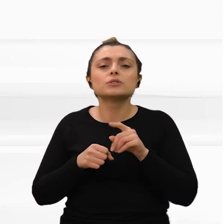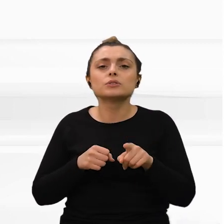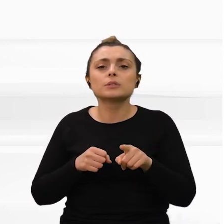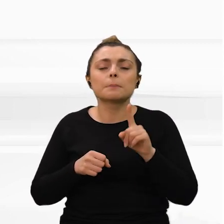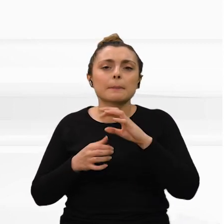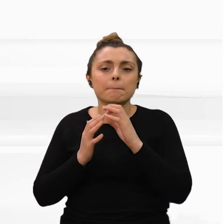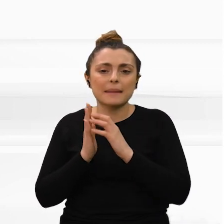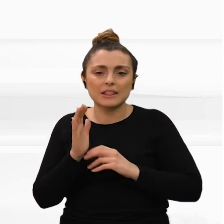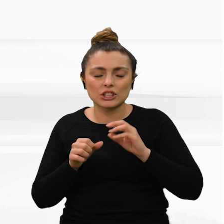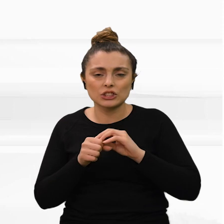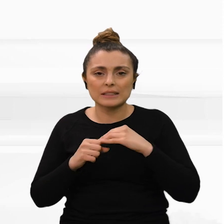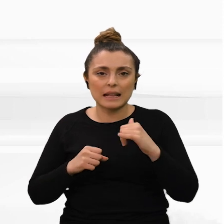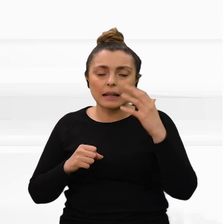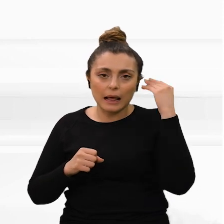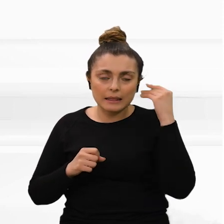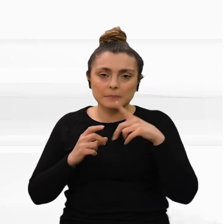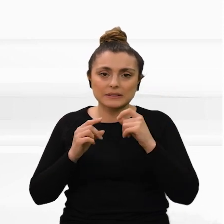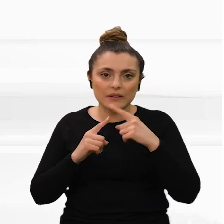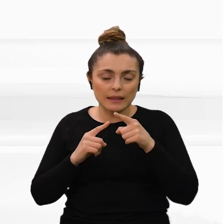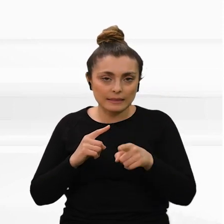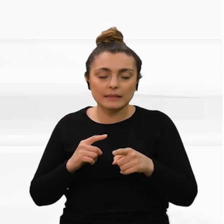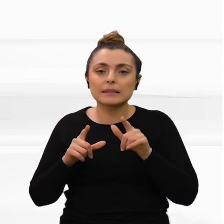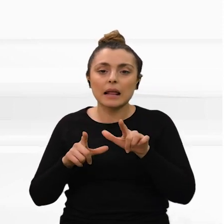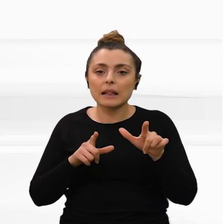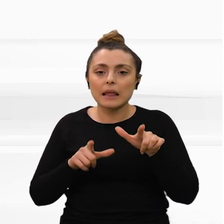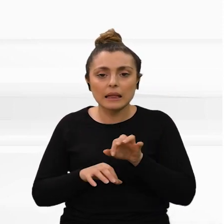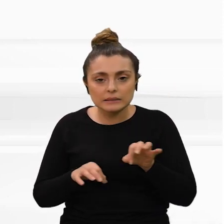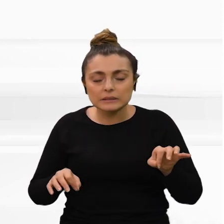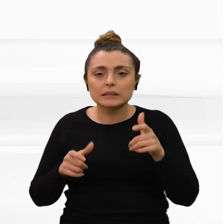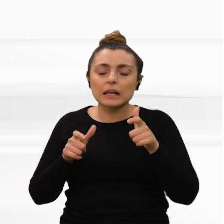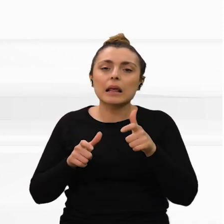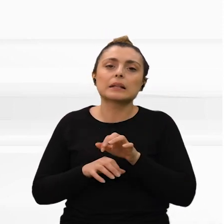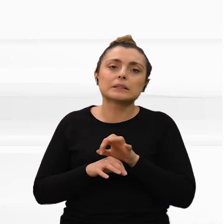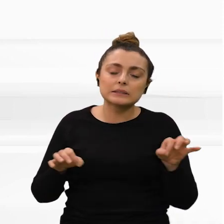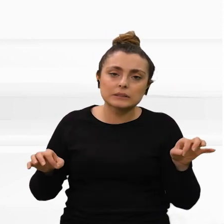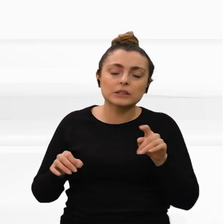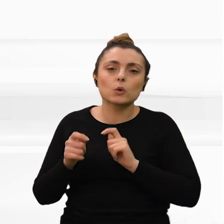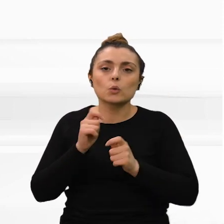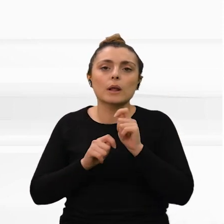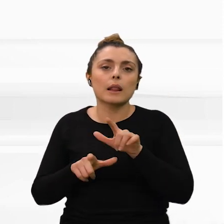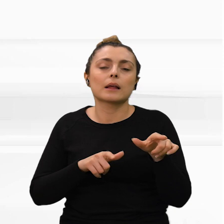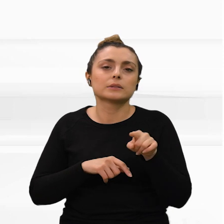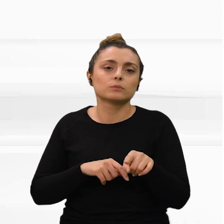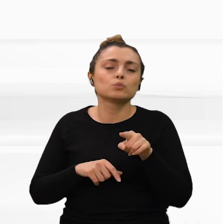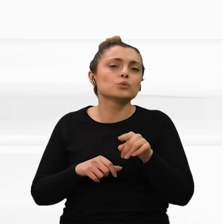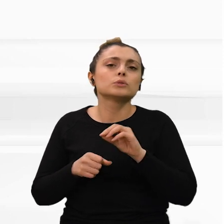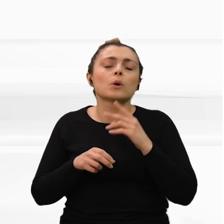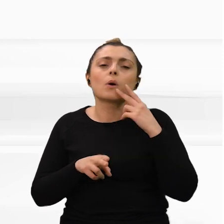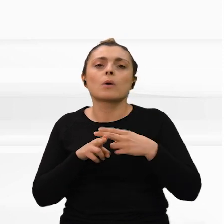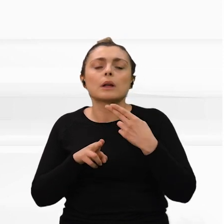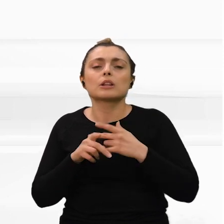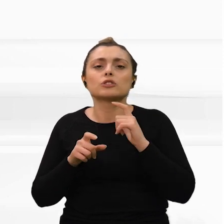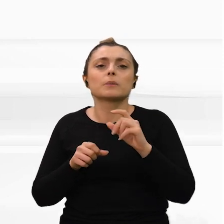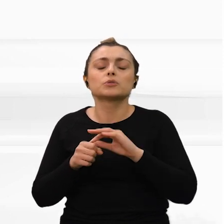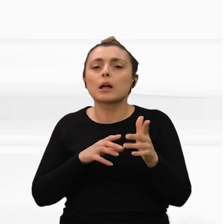şey Arkadaşlar bir metin içerisinde yakın anlamlı sıfatların gerekli gereksiz yersiz kullanılması Şimdi bunu